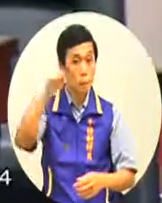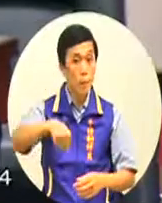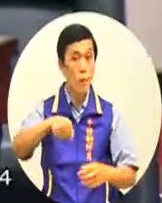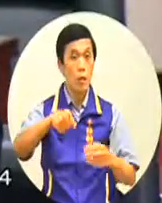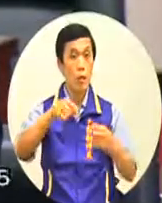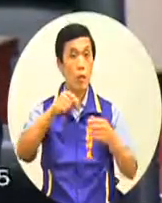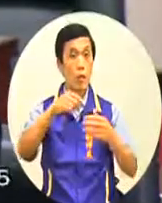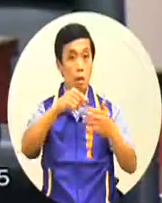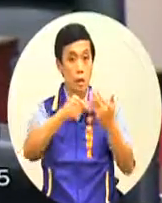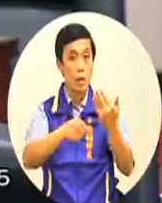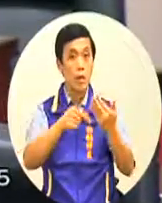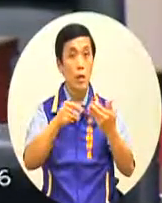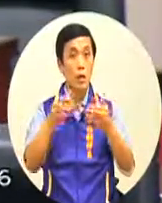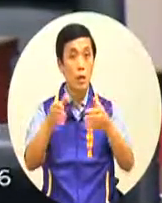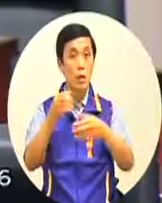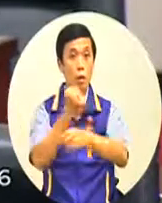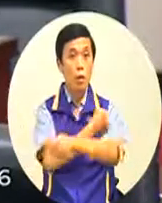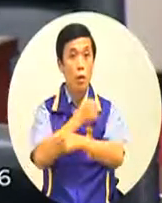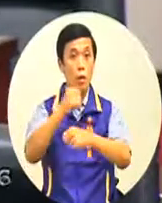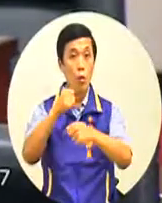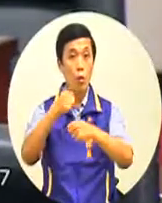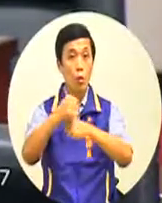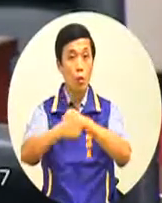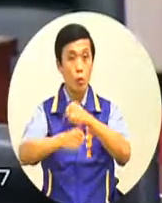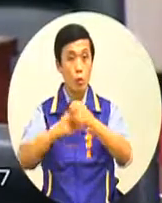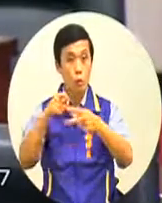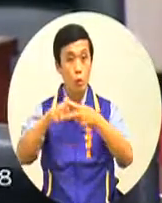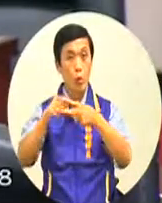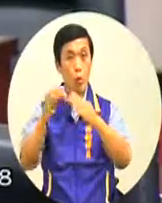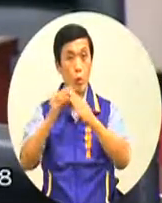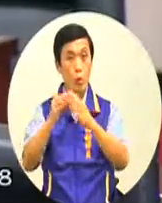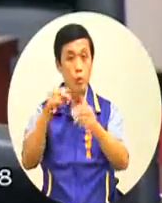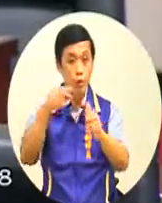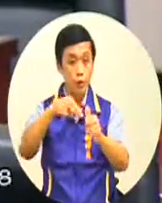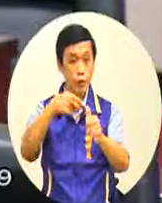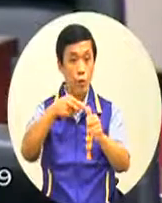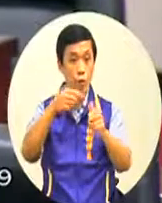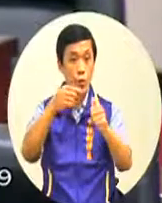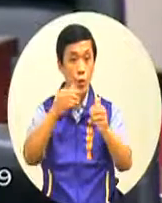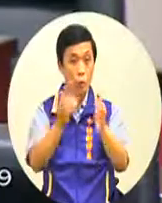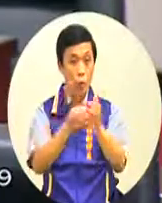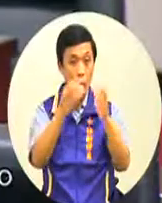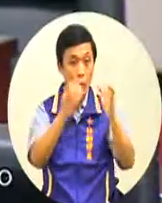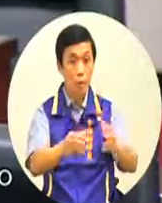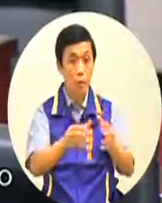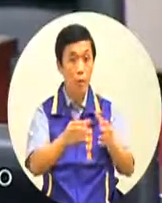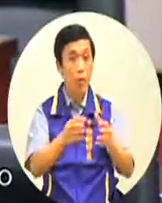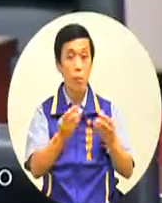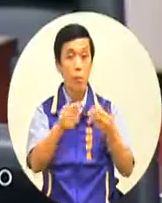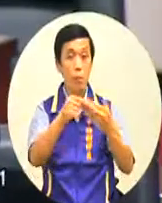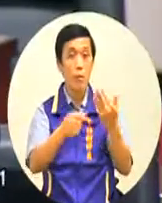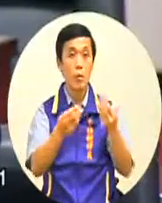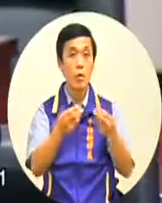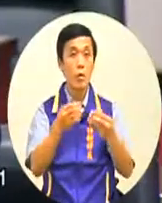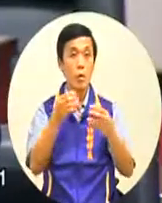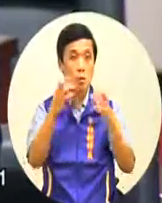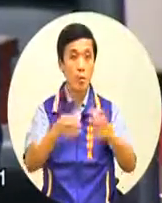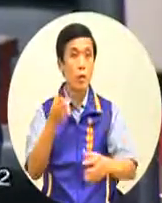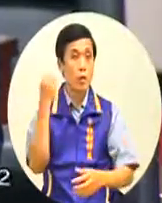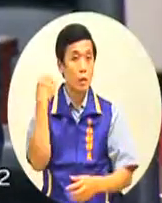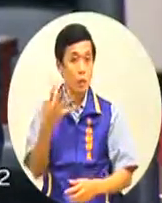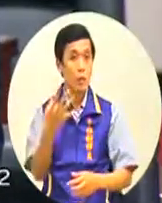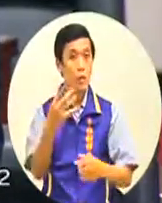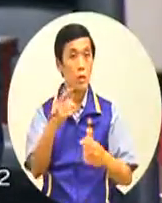必须先经劳工局辅导才可以设立。 来，你先坐下哈。新设立的哈，